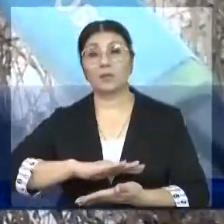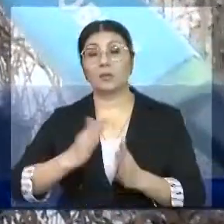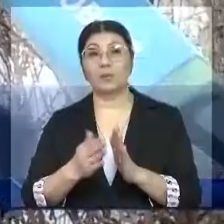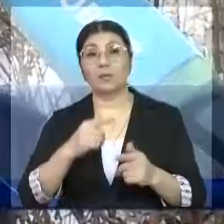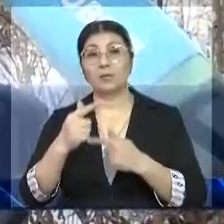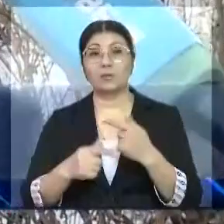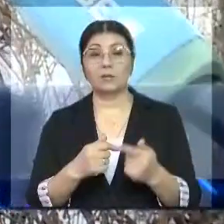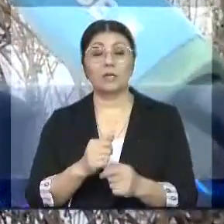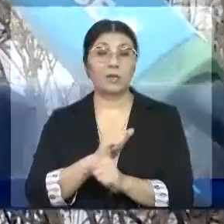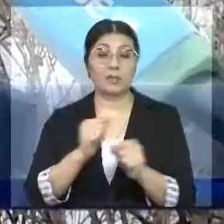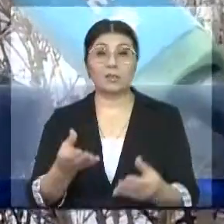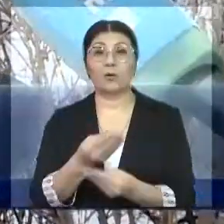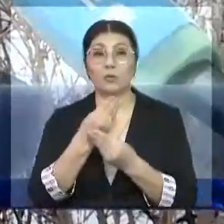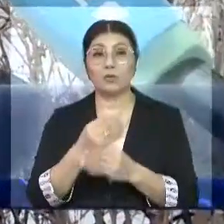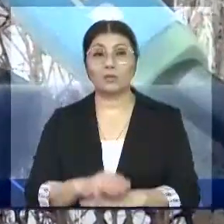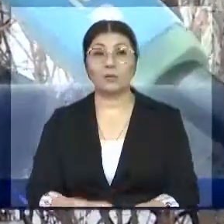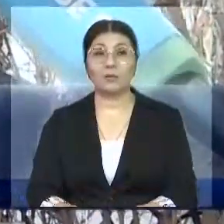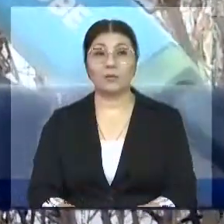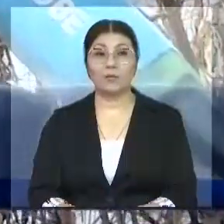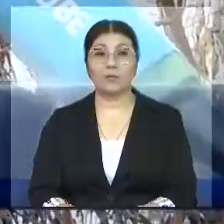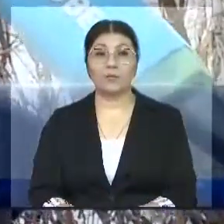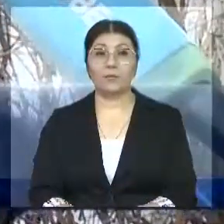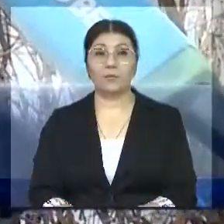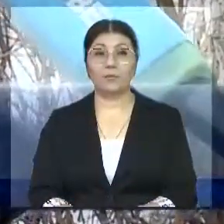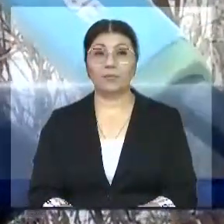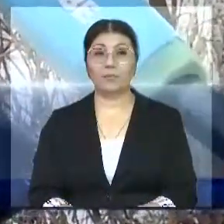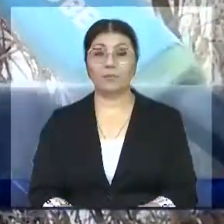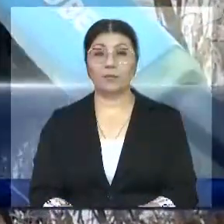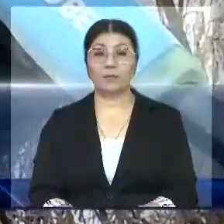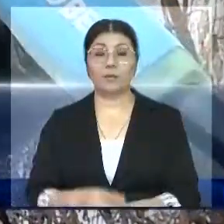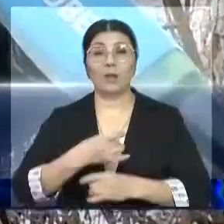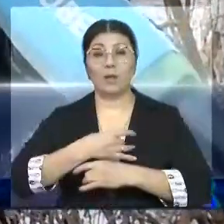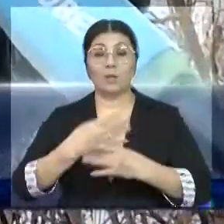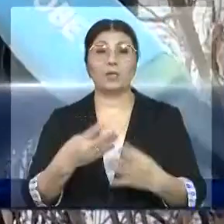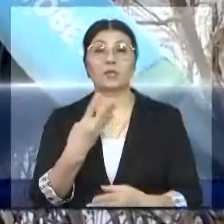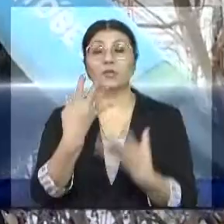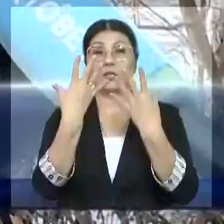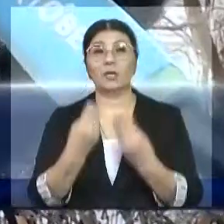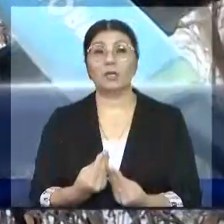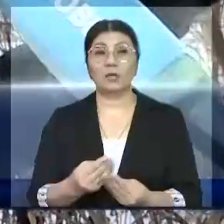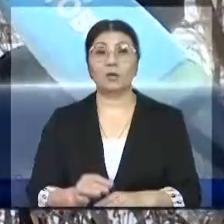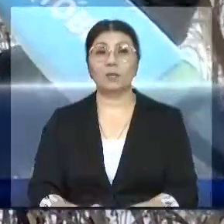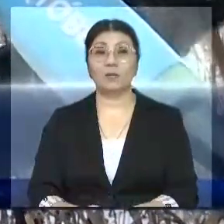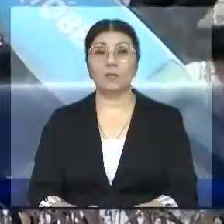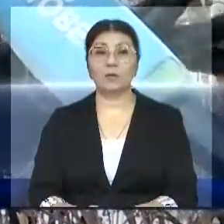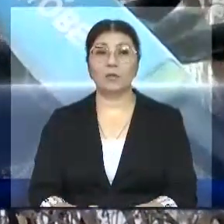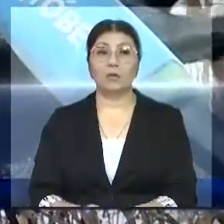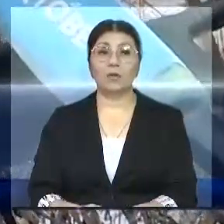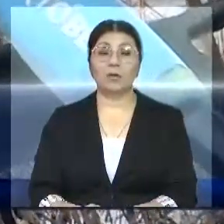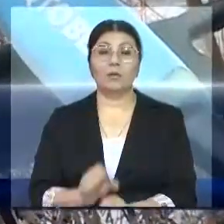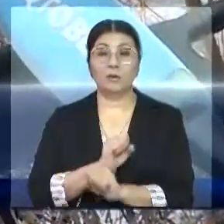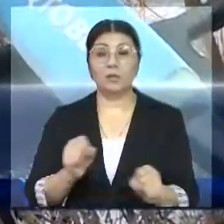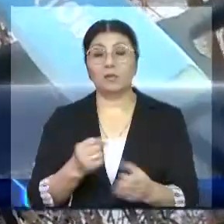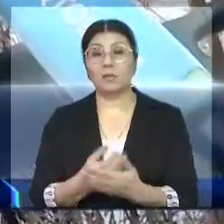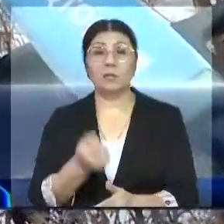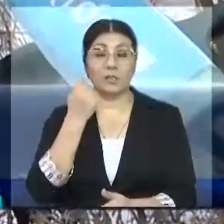нельзя кушать. Там нельзя оставлять на несколько дней. Например, праздники уже будут 4 дня. За эти 4 дня не нужно кушать